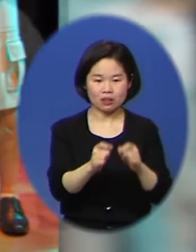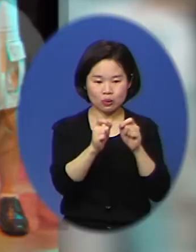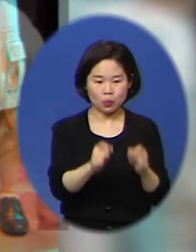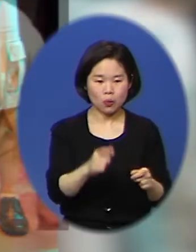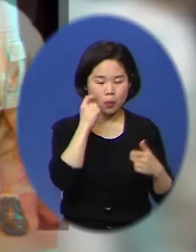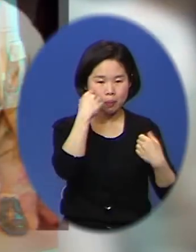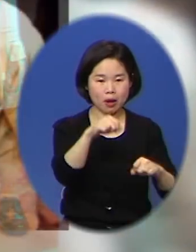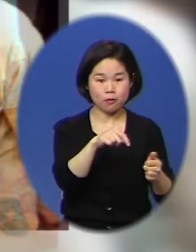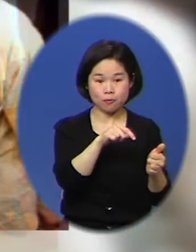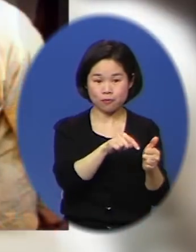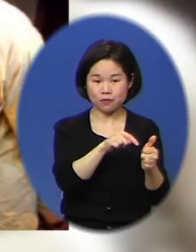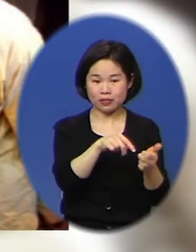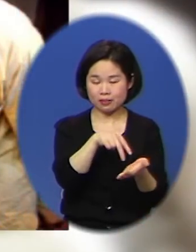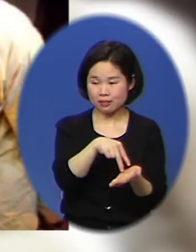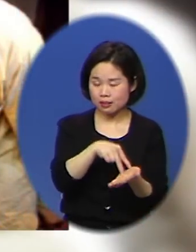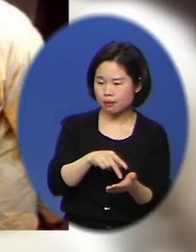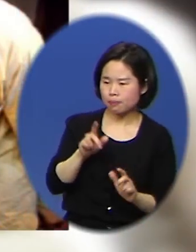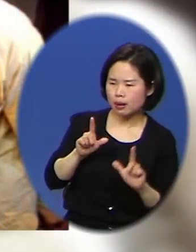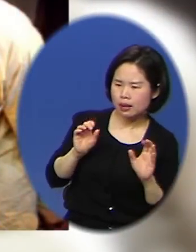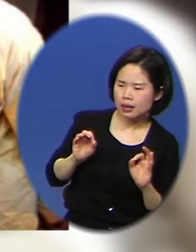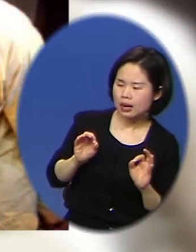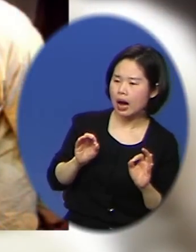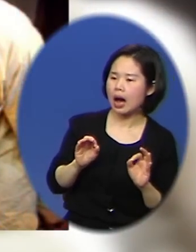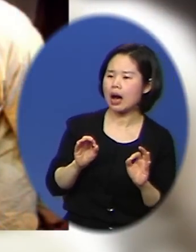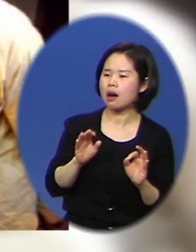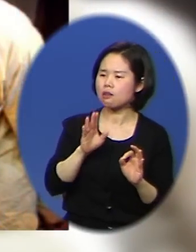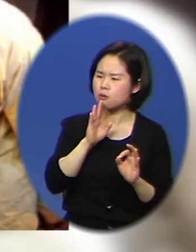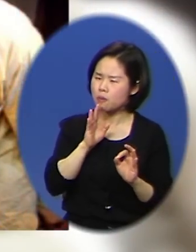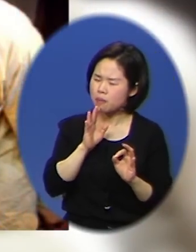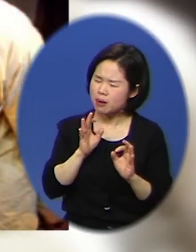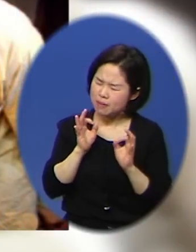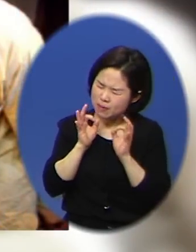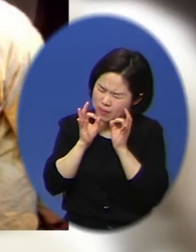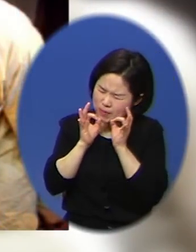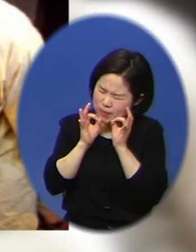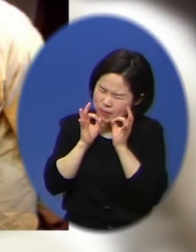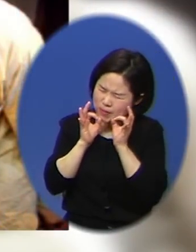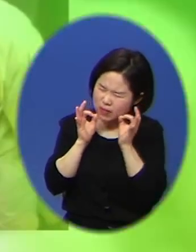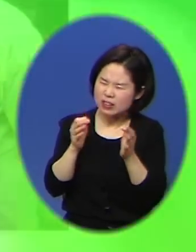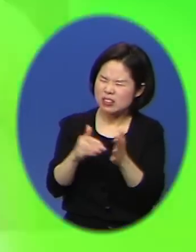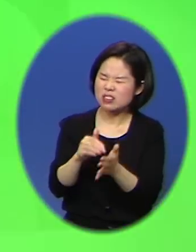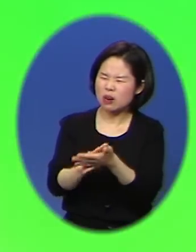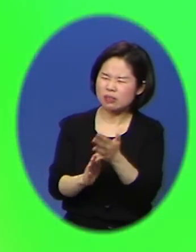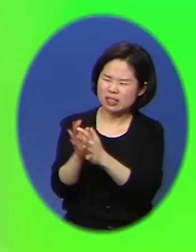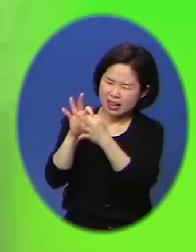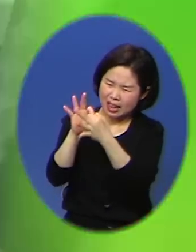있어 그는 끝없이 멈추지 않는 노력하는 배우 강민희다.